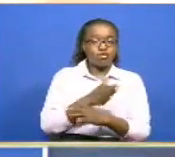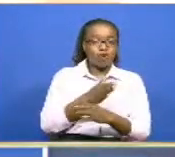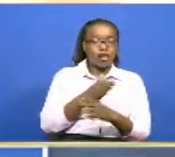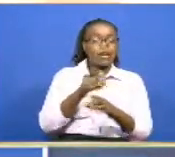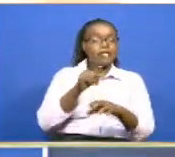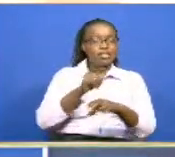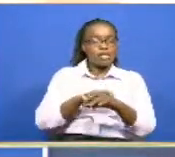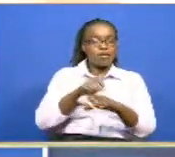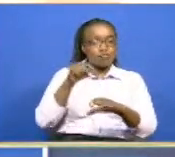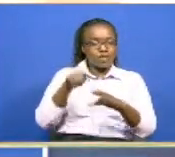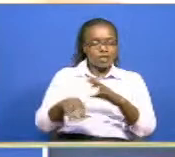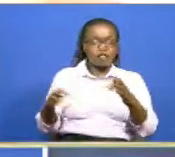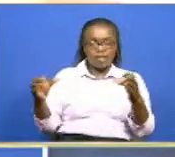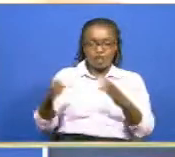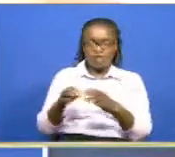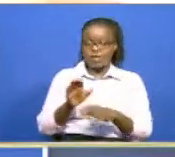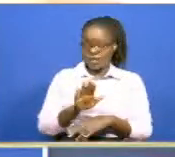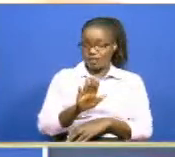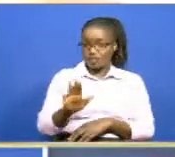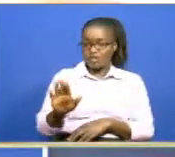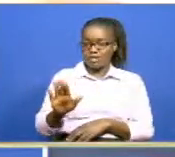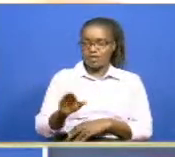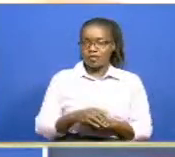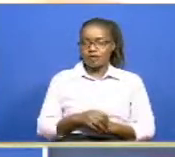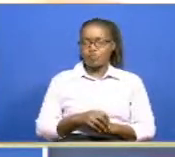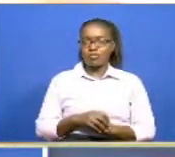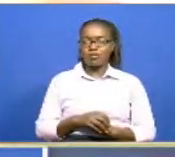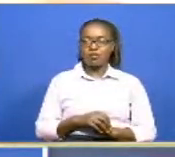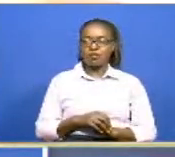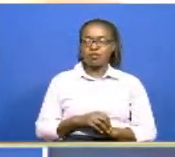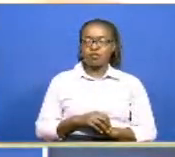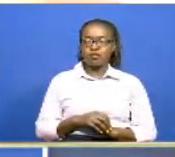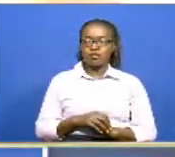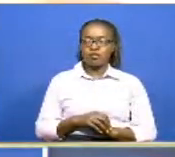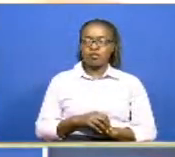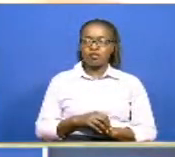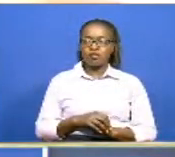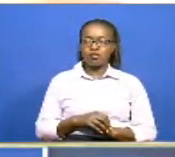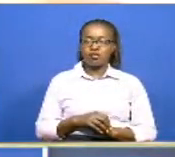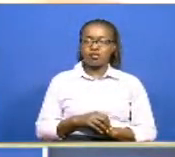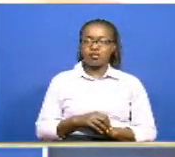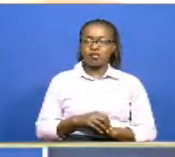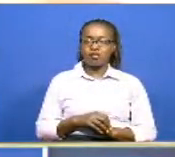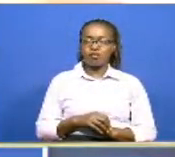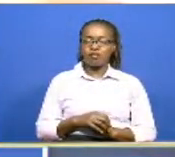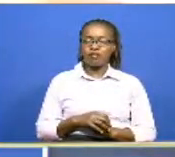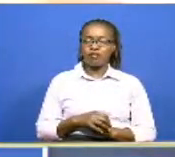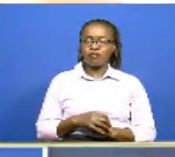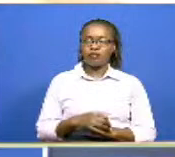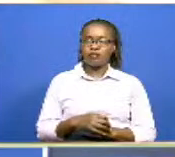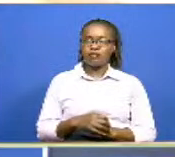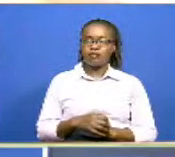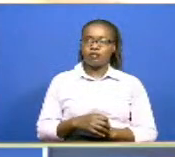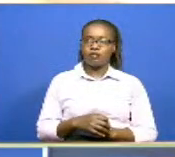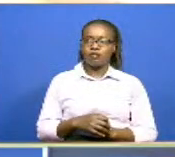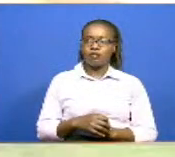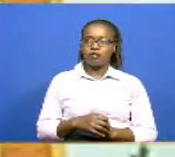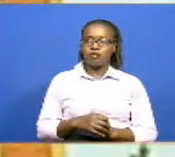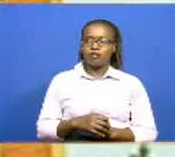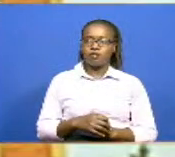wanapoingia darasani. Irene Mchuma Odim, Darubini ya Channel 1 katika kaunti ya Nairobi.